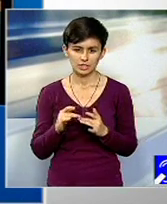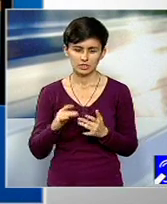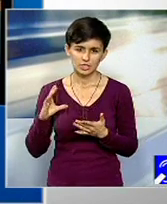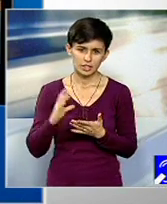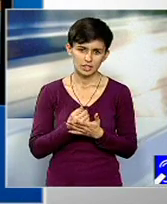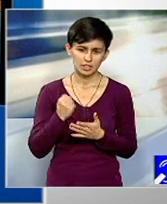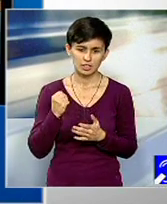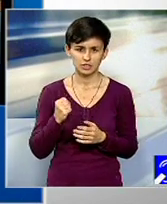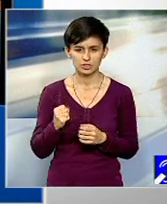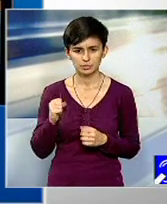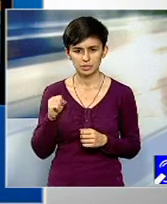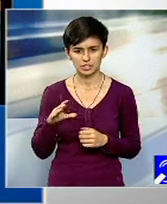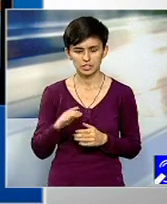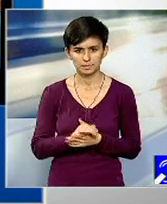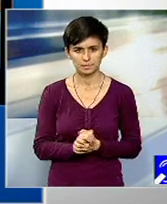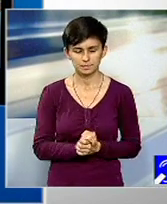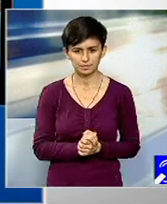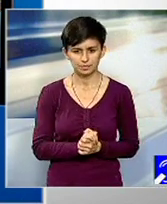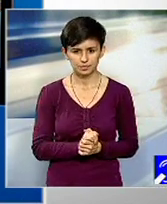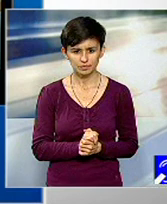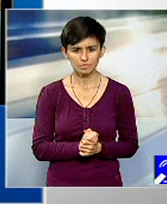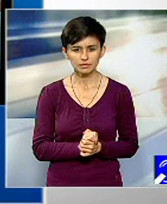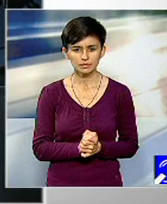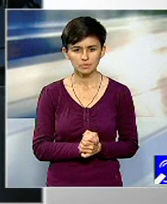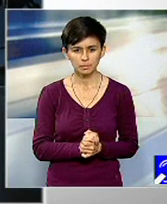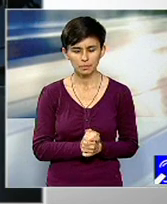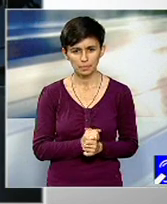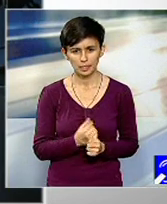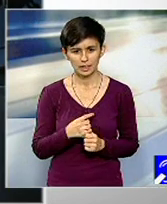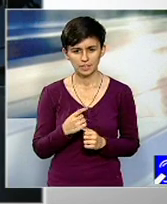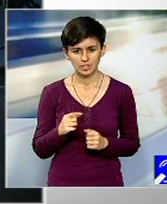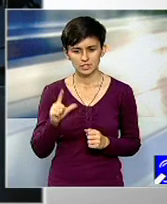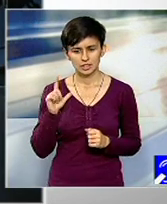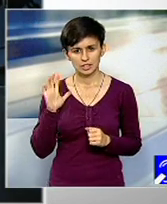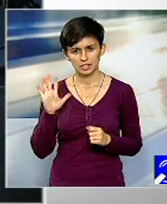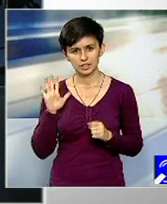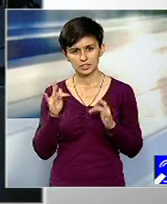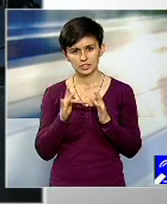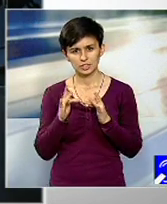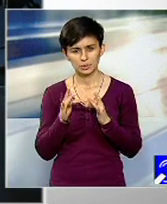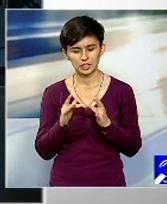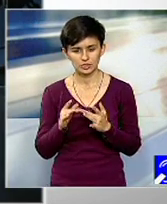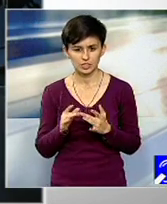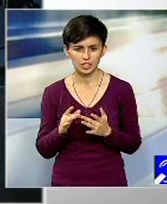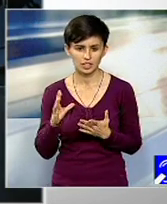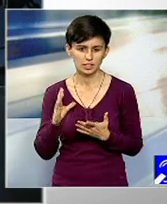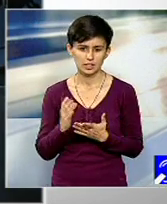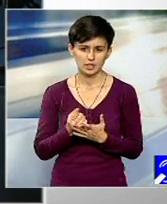spunea Cristian puțin mai devreme, 5 prin knockout. Păi, ca să 5 zic așa. Erau în ultimul